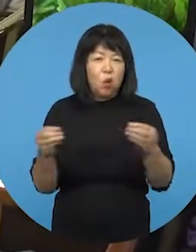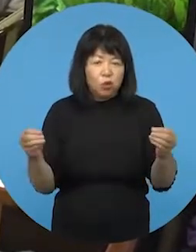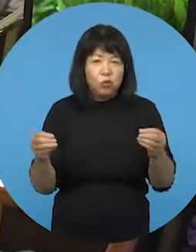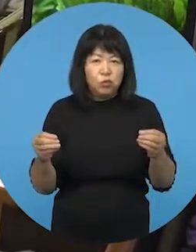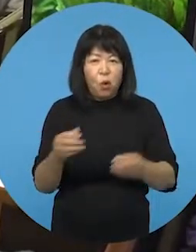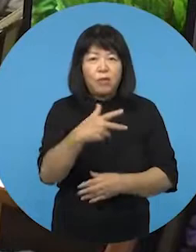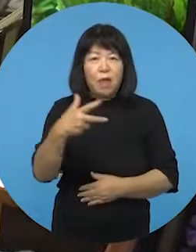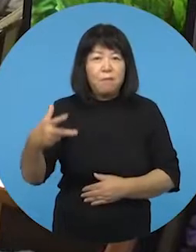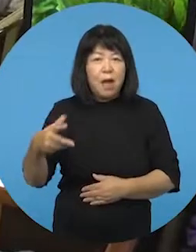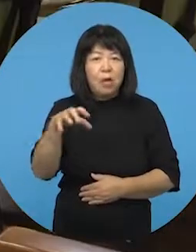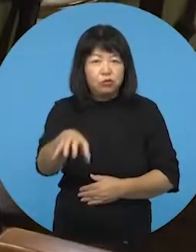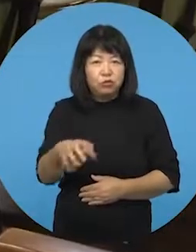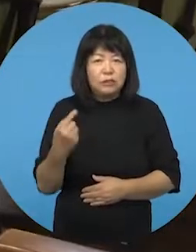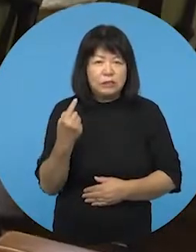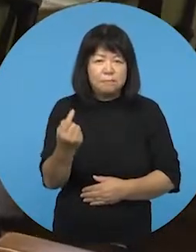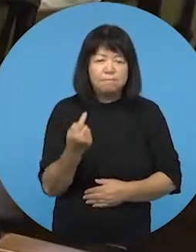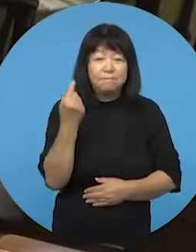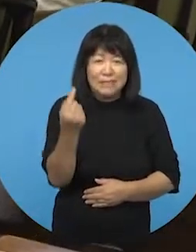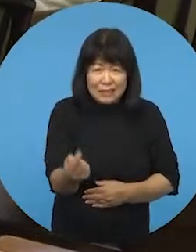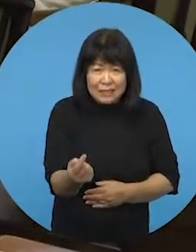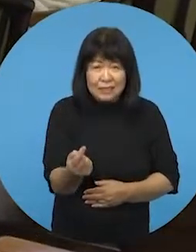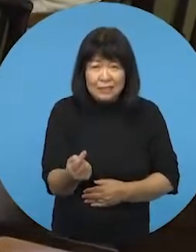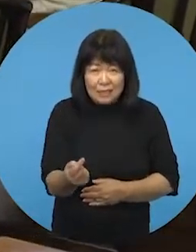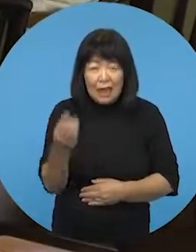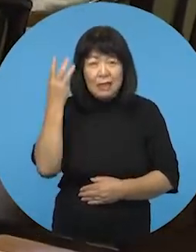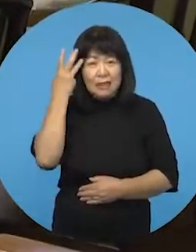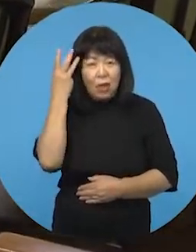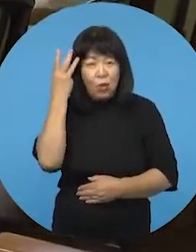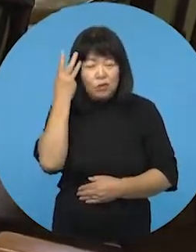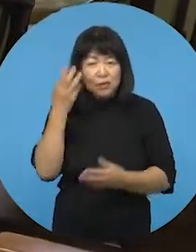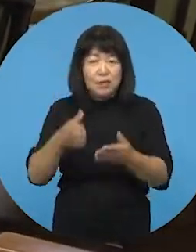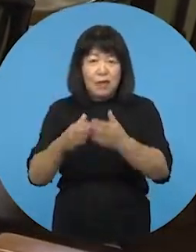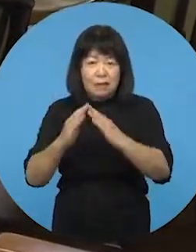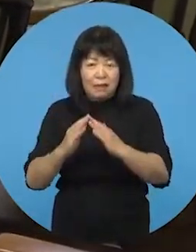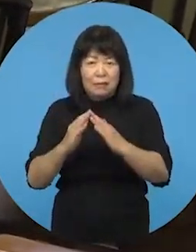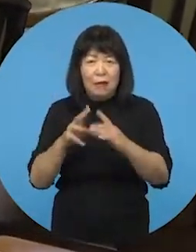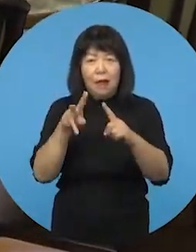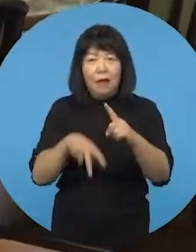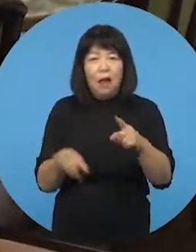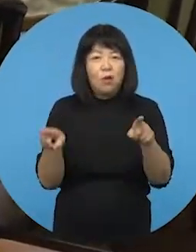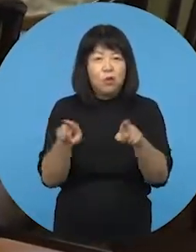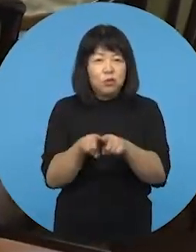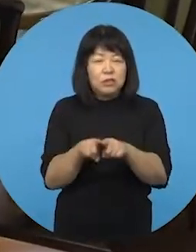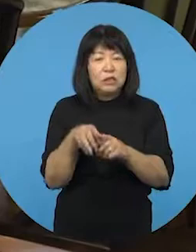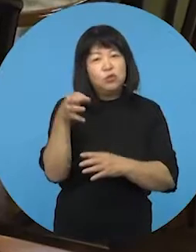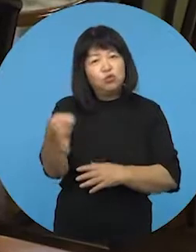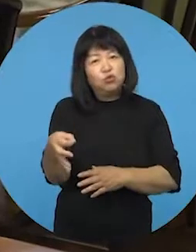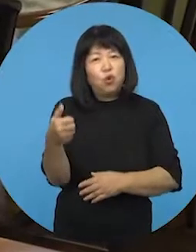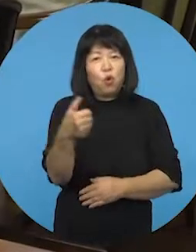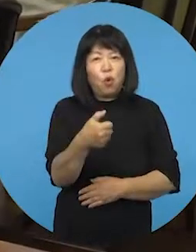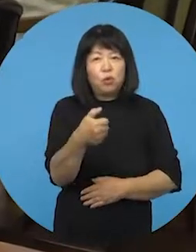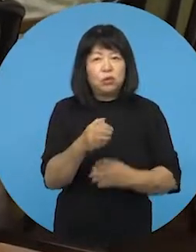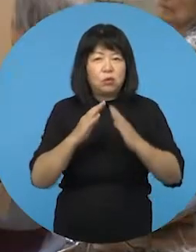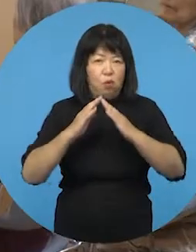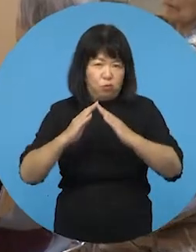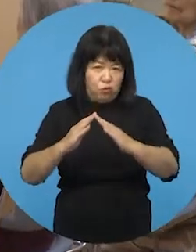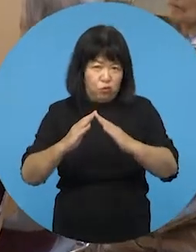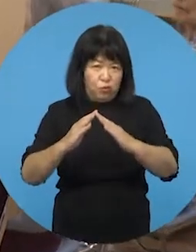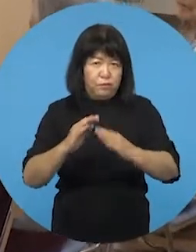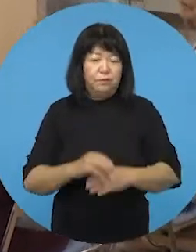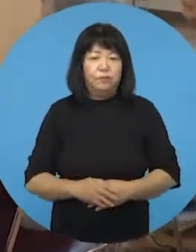ンマークへの視察を重ねて構想を設立された介護付き有料老人ホームです。